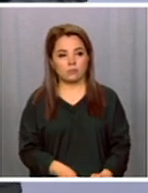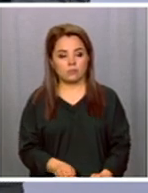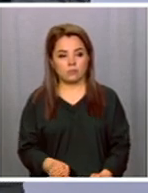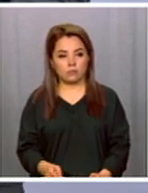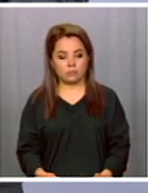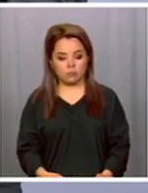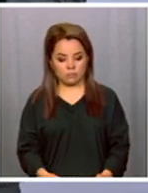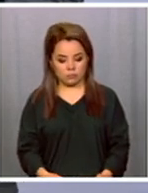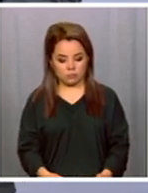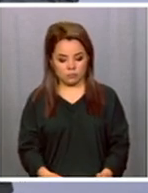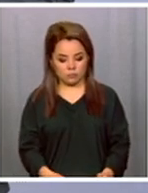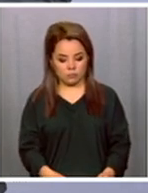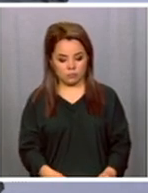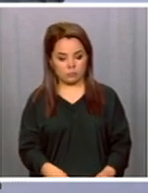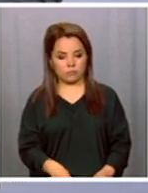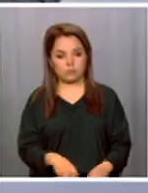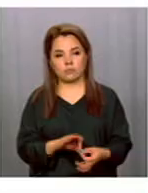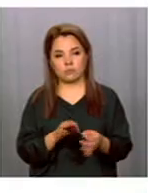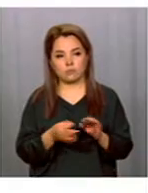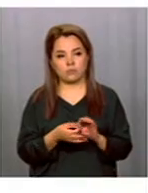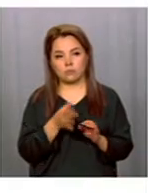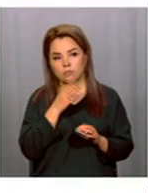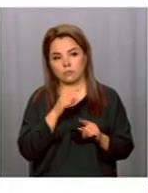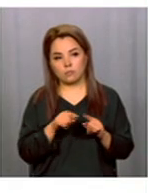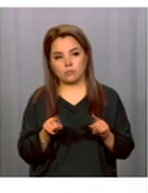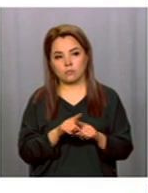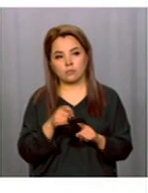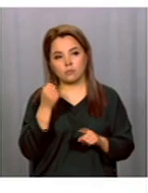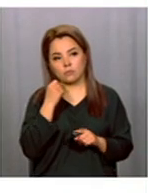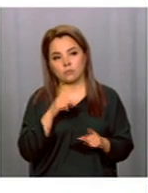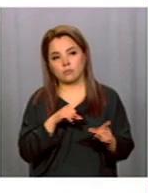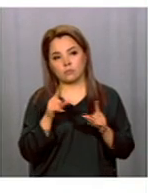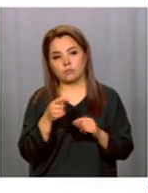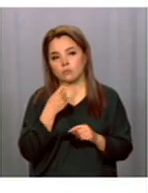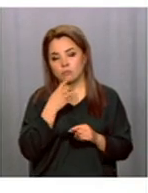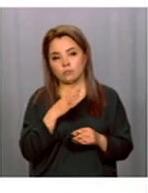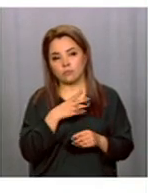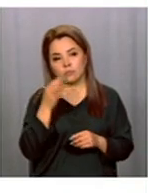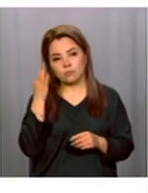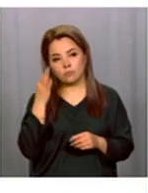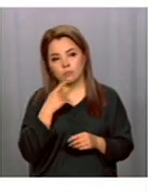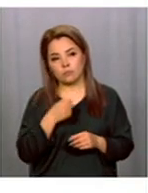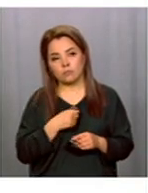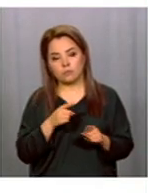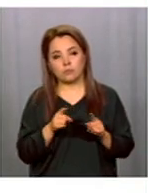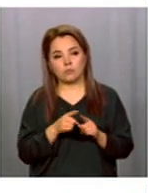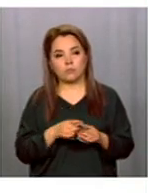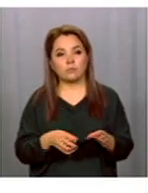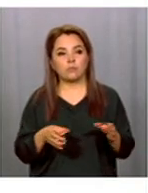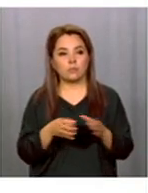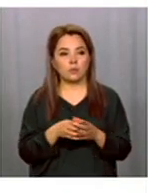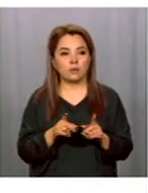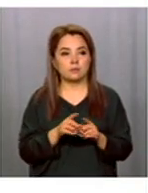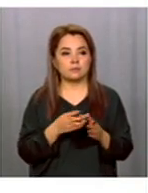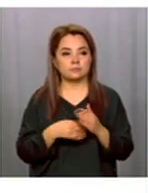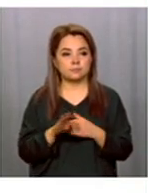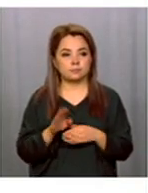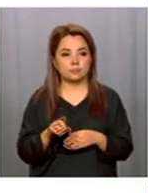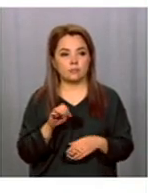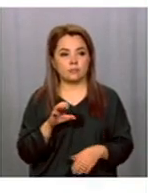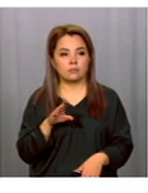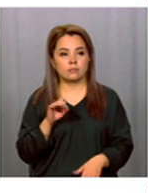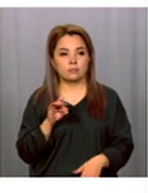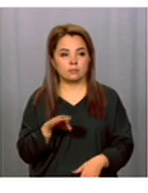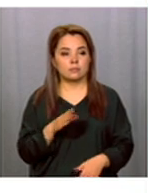аймақта үлкен қиындықпен Мәскеуге шығалды. Неміс әскерлері кеңес астанасына шыққанмен блицкрит